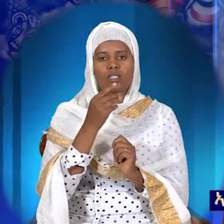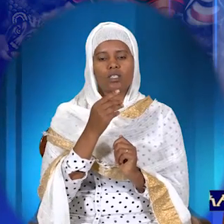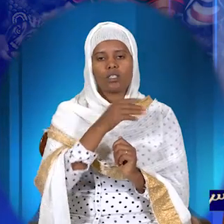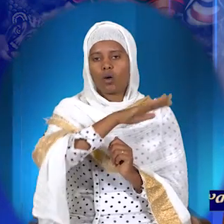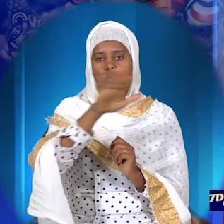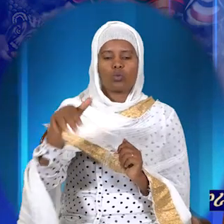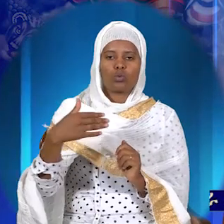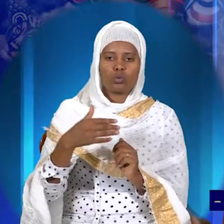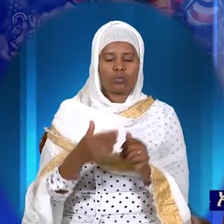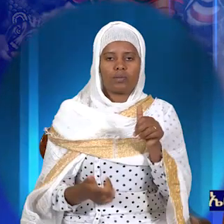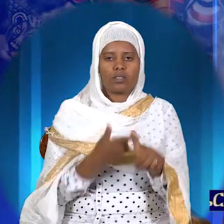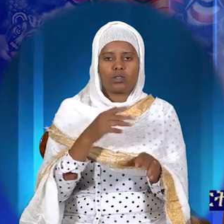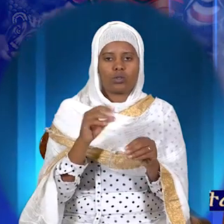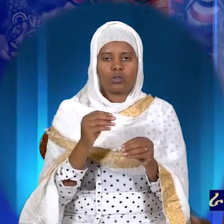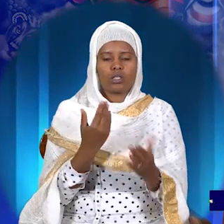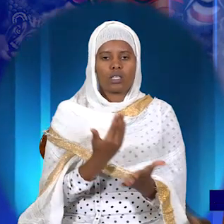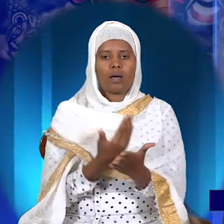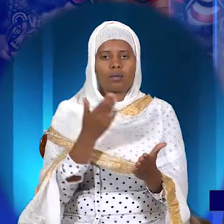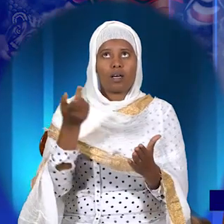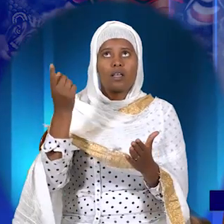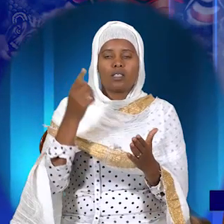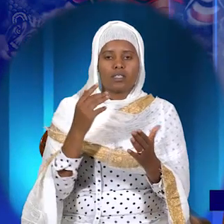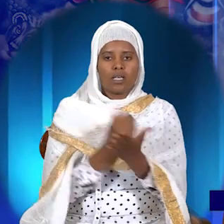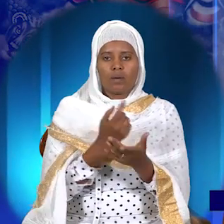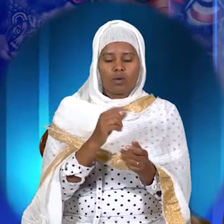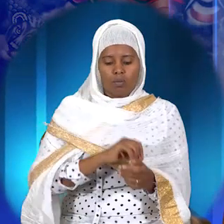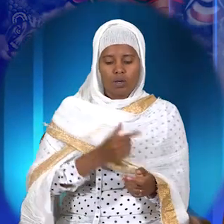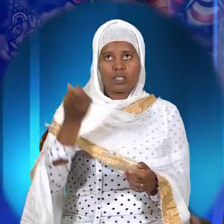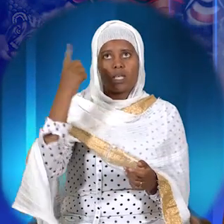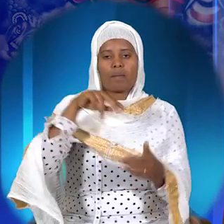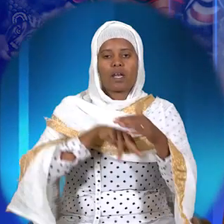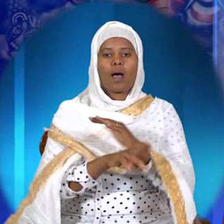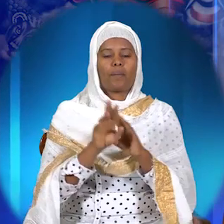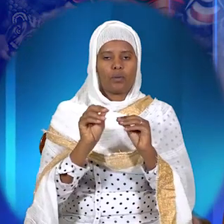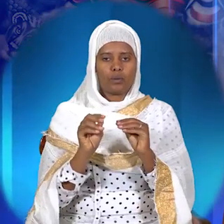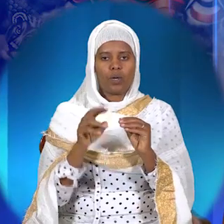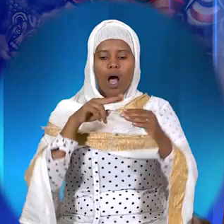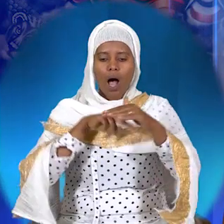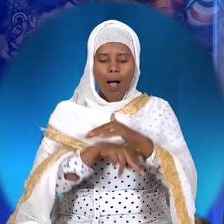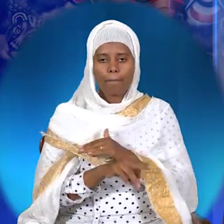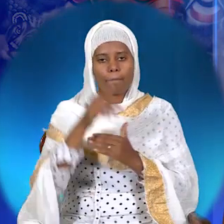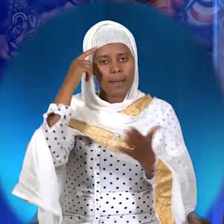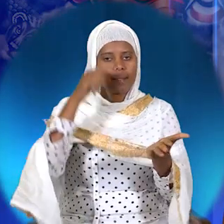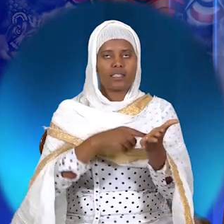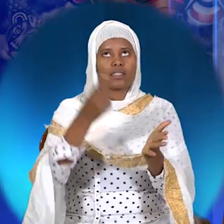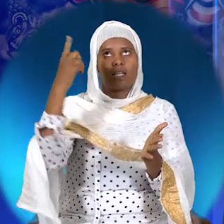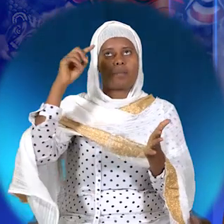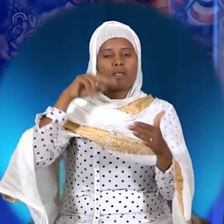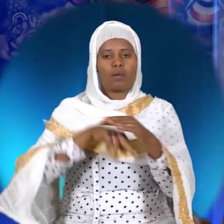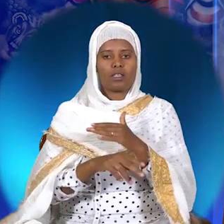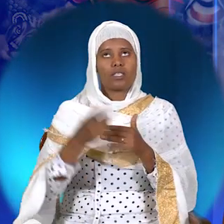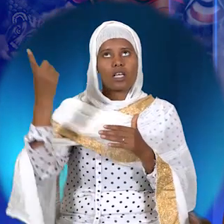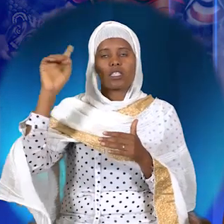ንሱ ባዕሉ ናይ ኩሎ ምንጪ እዩ። ካብ ካልእ ዝተረኽበ ኣይኮነን፣ ንሱ ባዕሉ እግዚኣብሔር ኣብ ማለት እዩ ናይ ኩሉ ምንጪ እዩ።